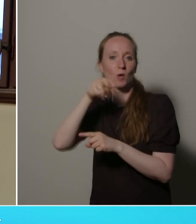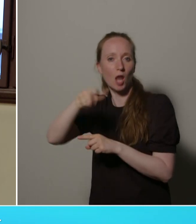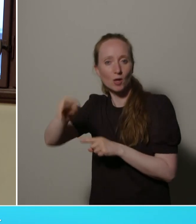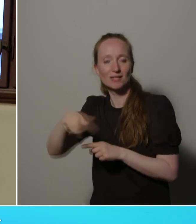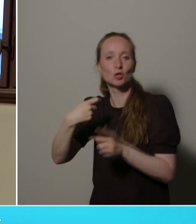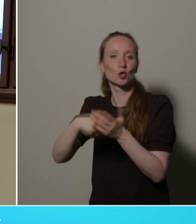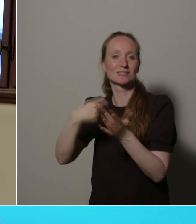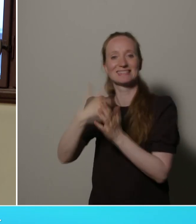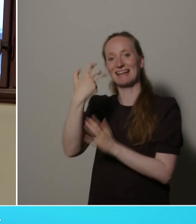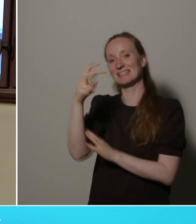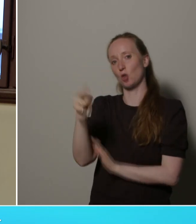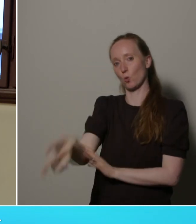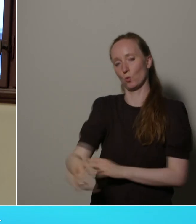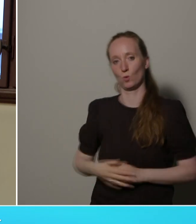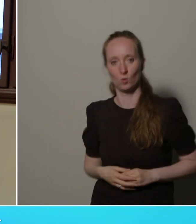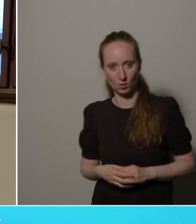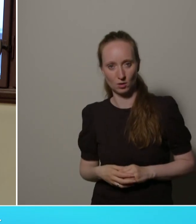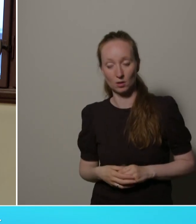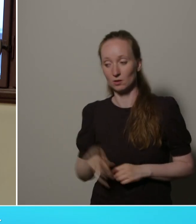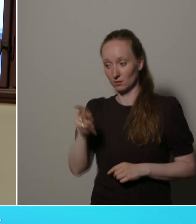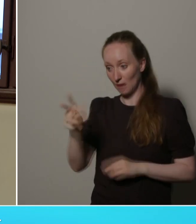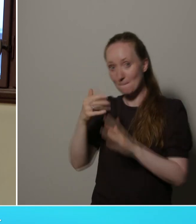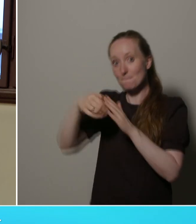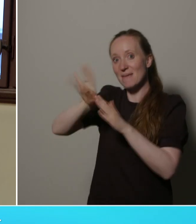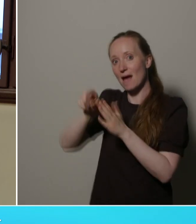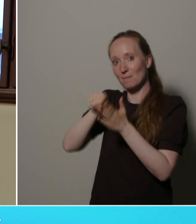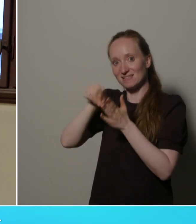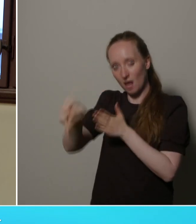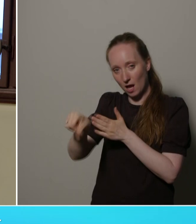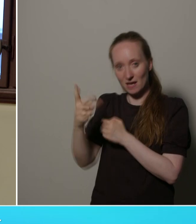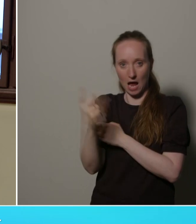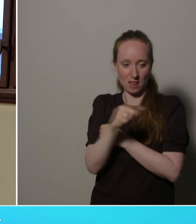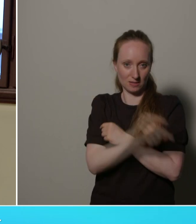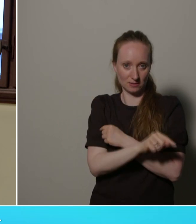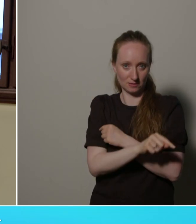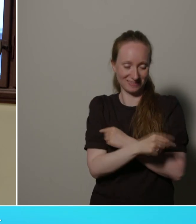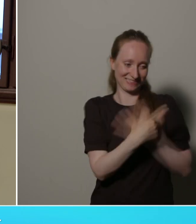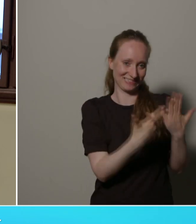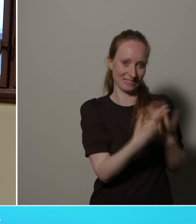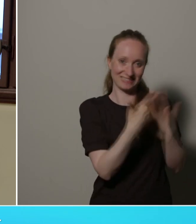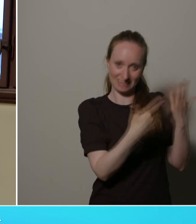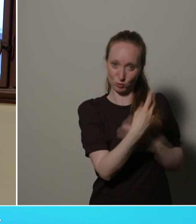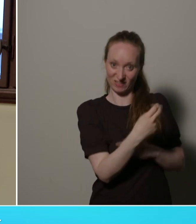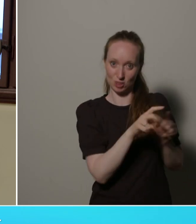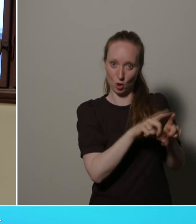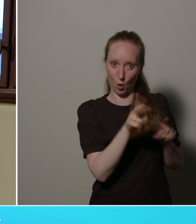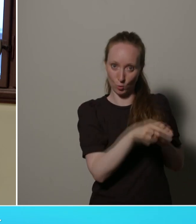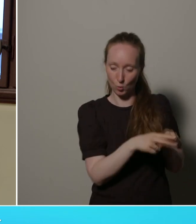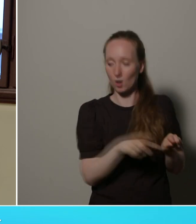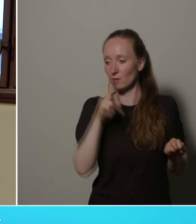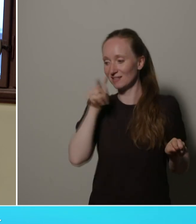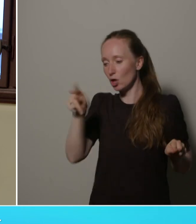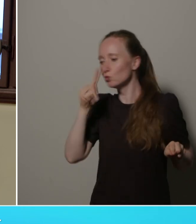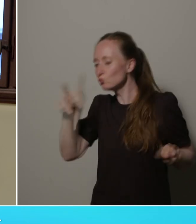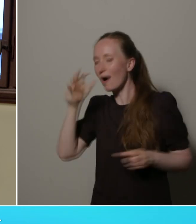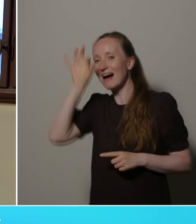So, also die bezahlen mehr und können nur in Jena fahren und nicht in ganz Deutschland. Also insofern ist...